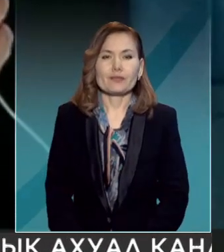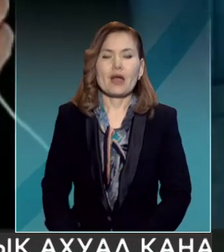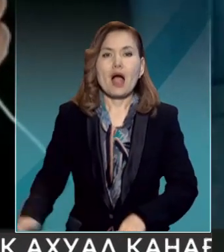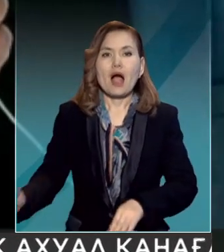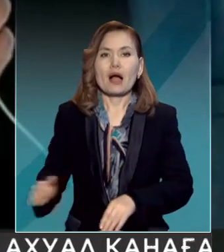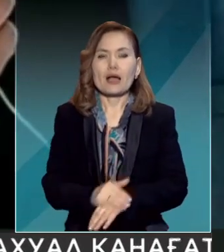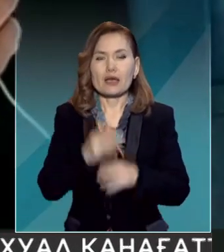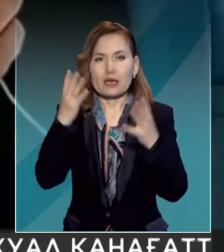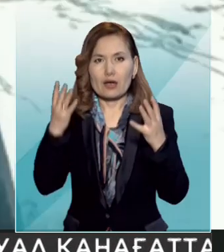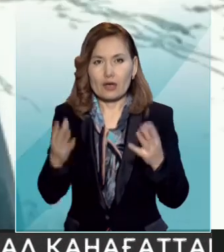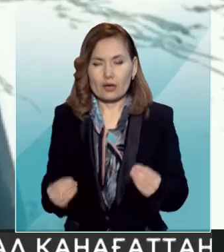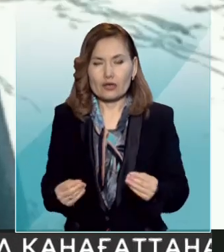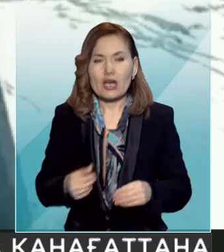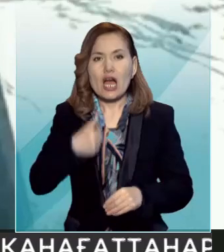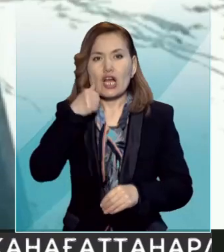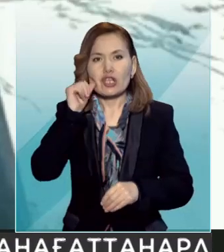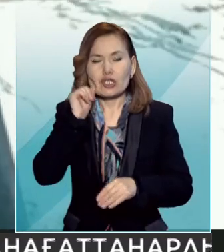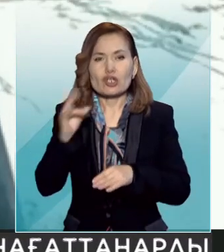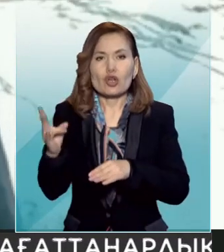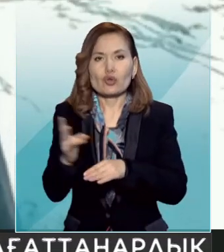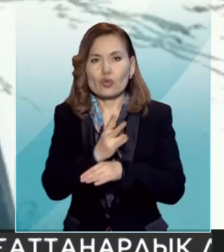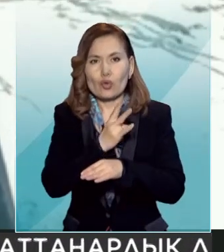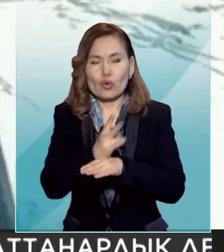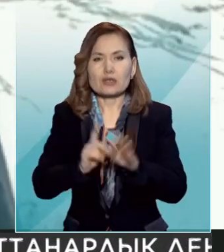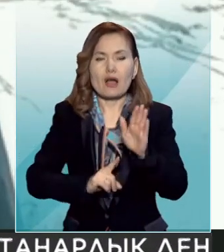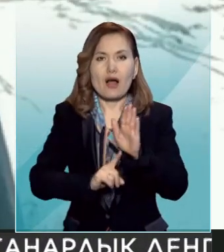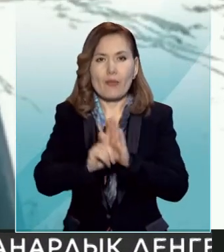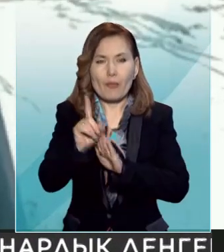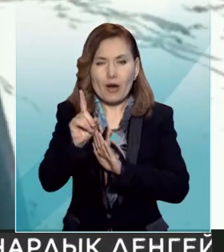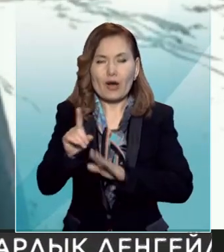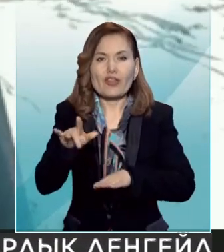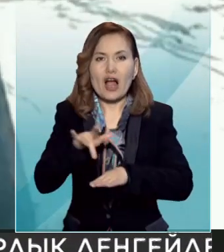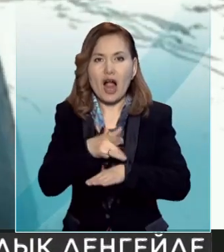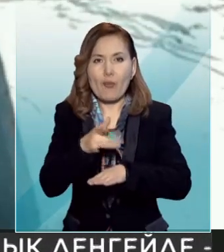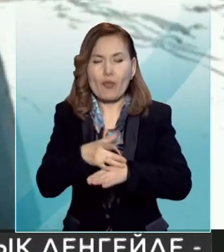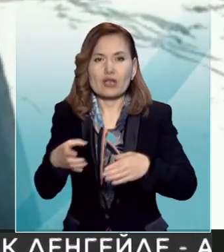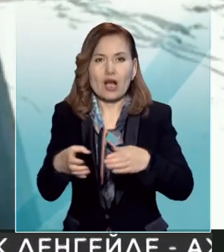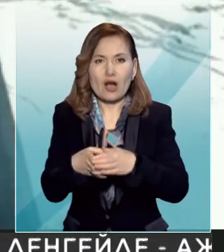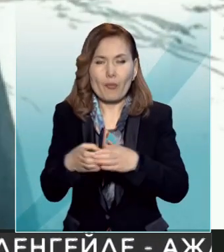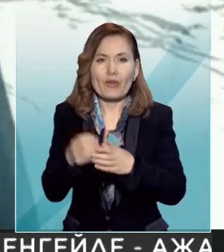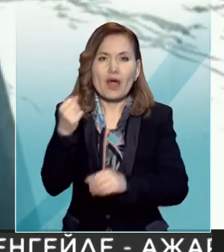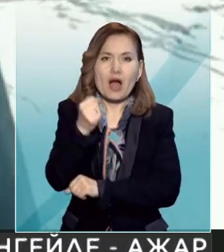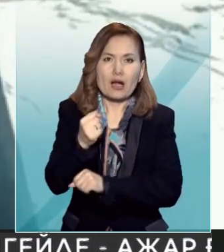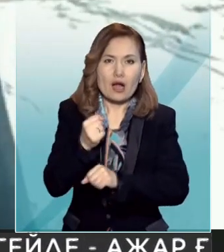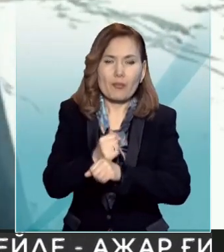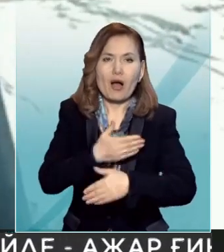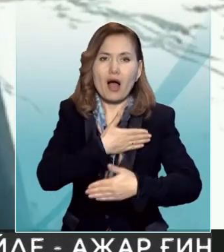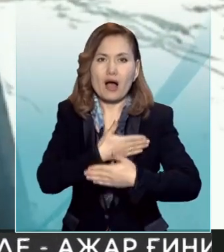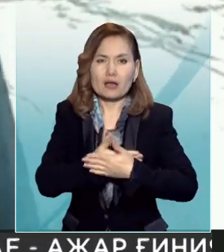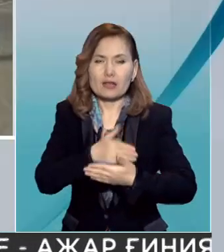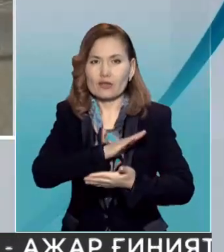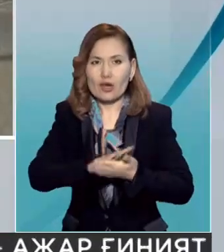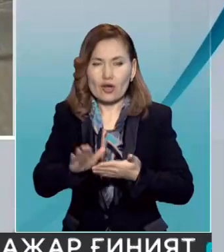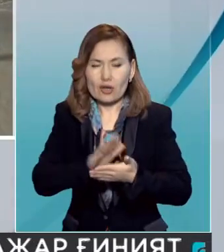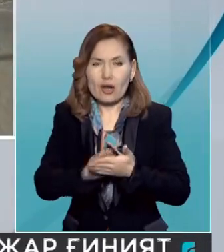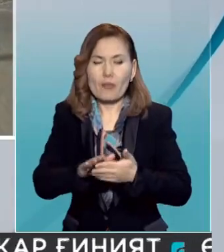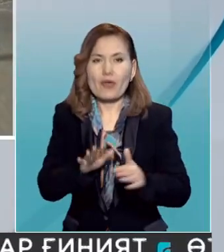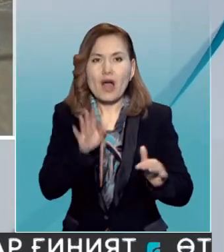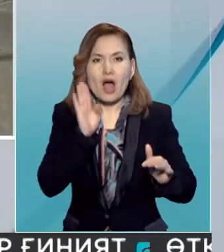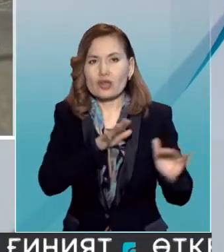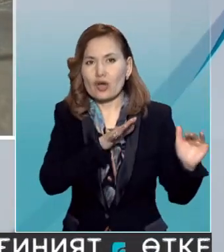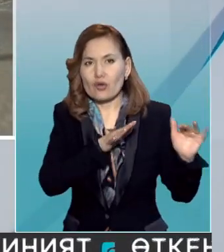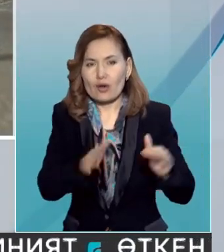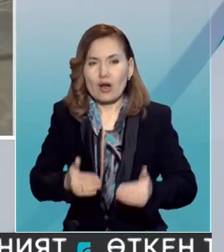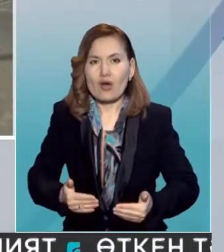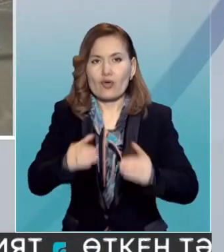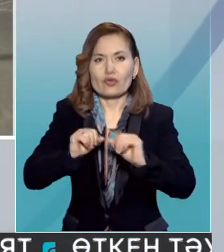Қайлы күн, Қонысбек. Кеше түніменен коммуналдық қызмет мамандары даладан толассыз аққан суды тоқтату үшін бөгет салған,